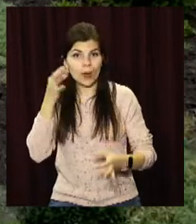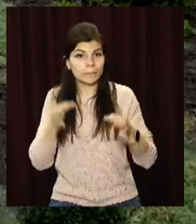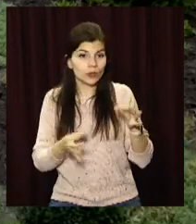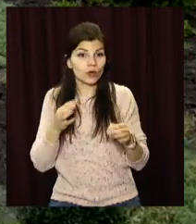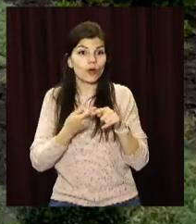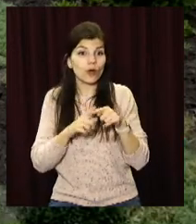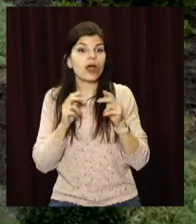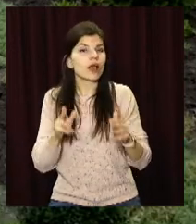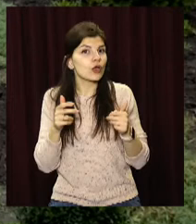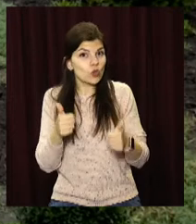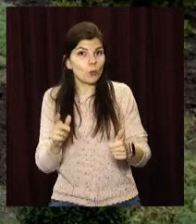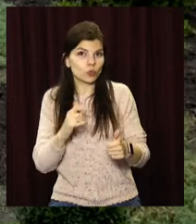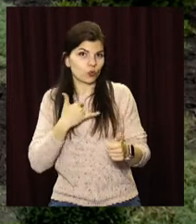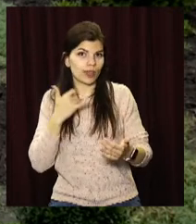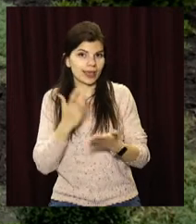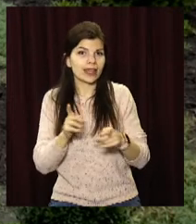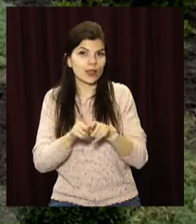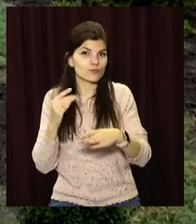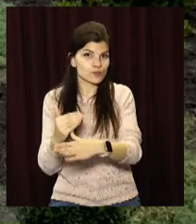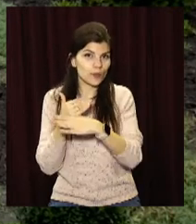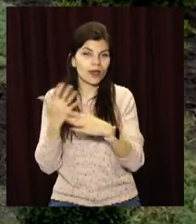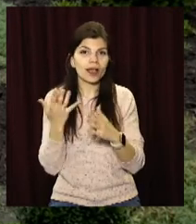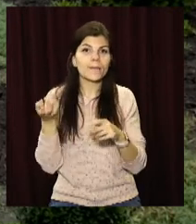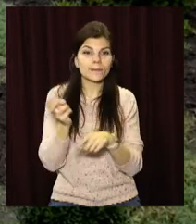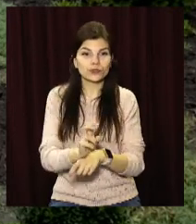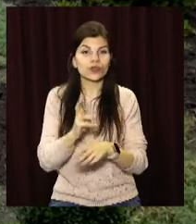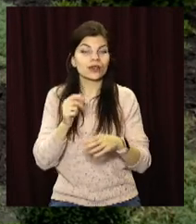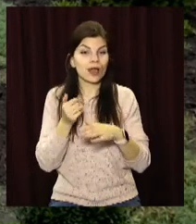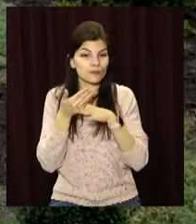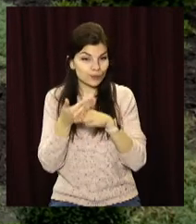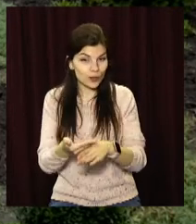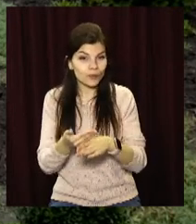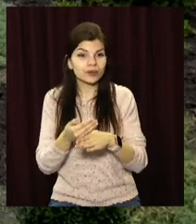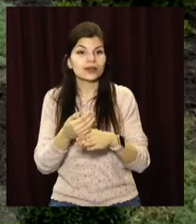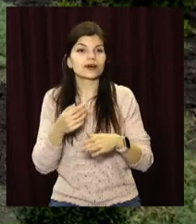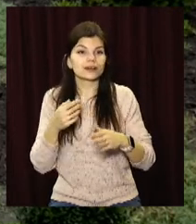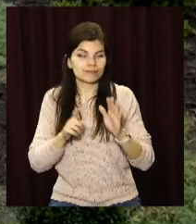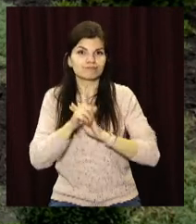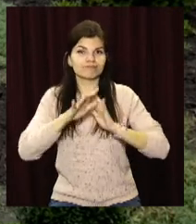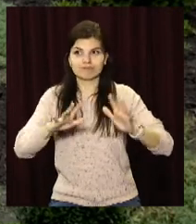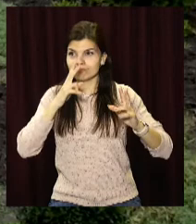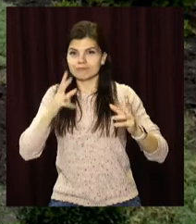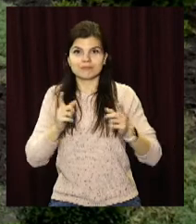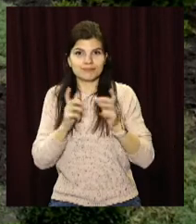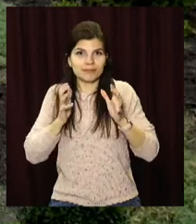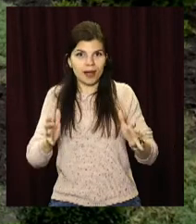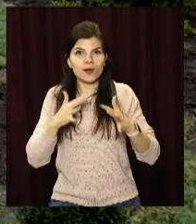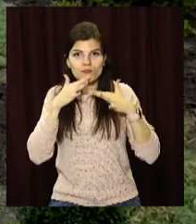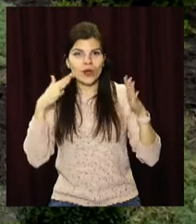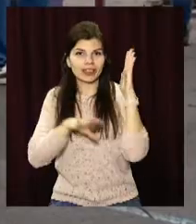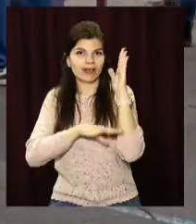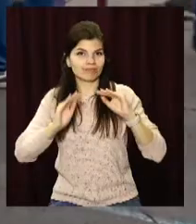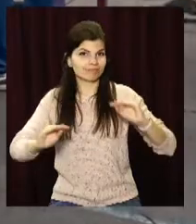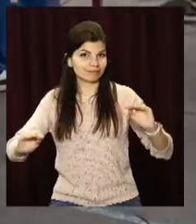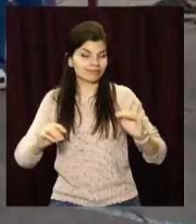І от як добре, що у нас є такі помічники, які прийшли нам на допомогу і збагатили наш прекрасний двір новими